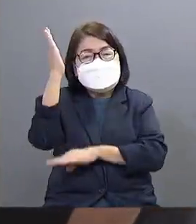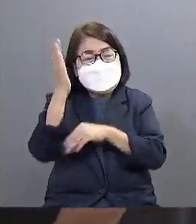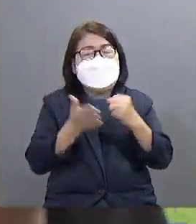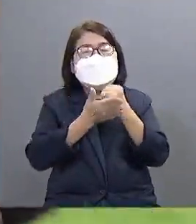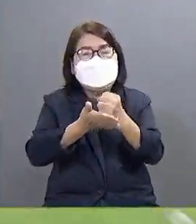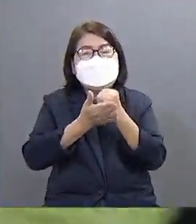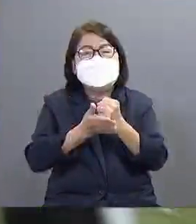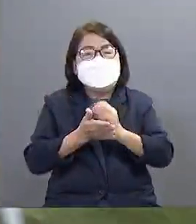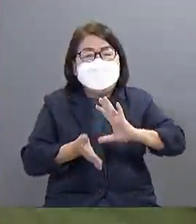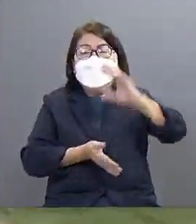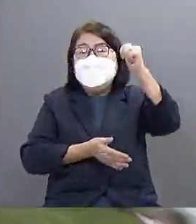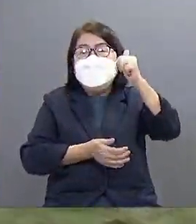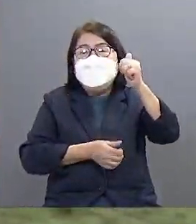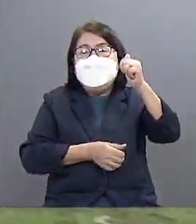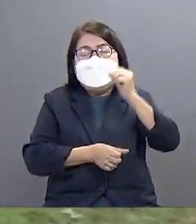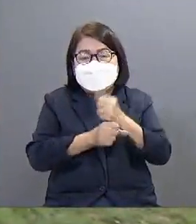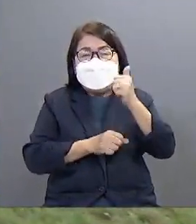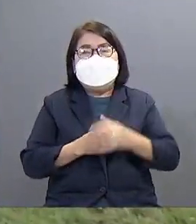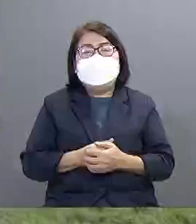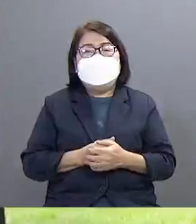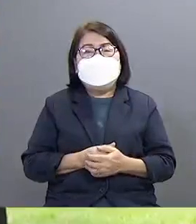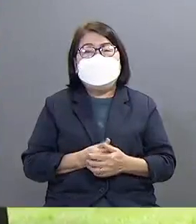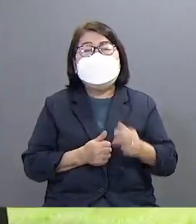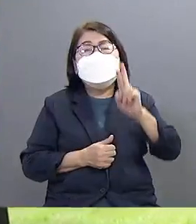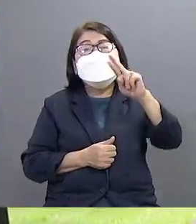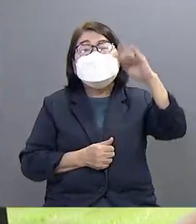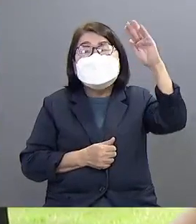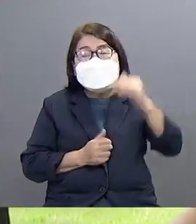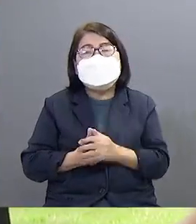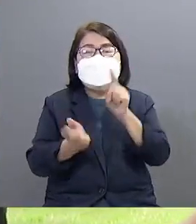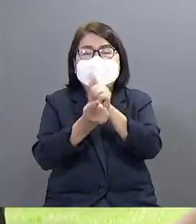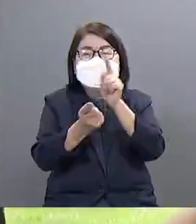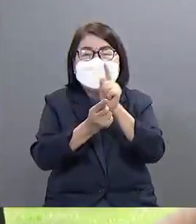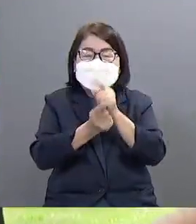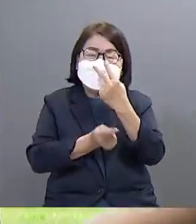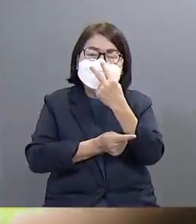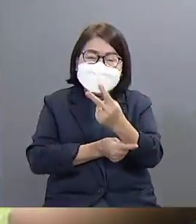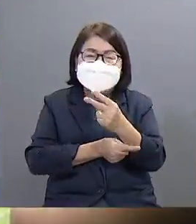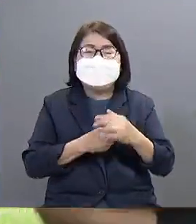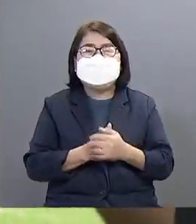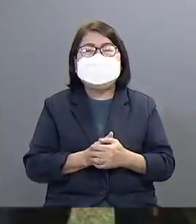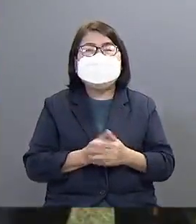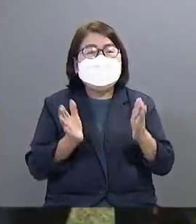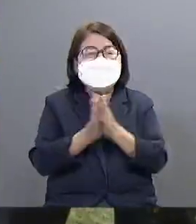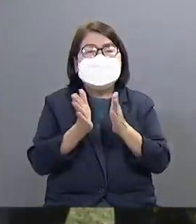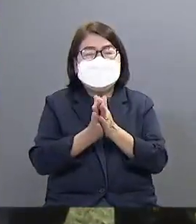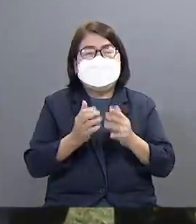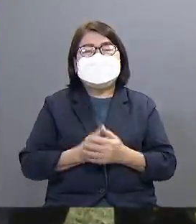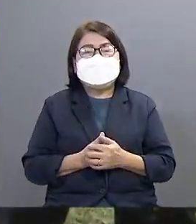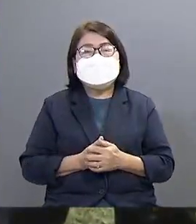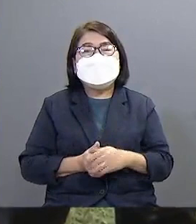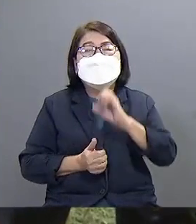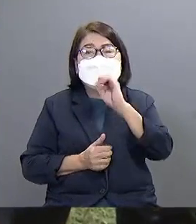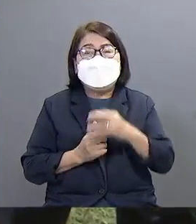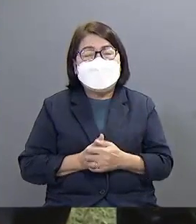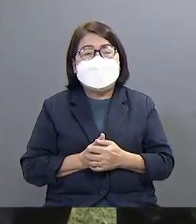ไปได้ด้วยดีสำหรับรุ่นพี่ที่ได้กลับมาสัมผัสบรรยากาศการซ้อมวงโยธวาทิตในรั้วโรงเรียนอีกครั้งก็บอกว่านอกจากความคิดถึง